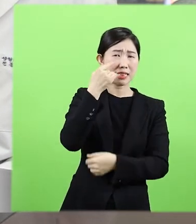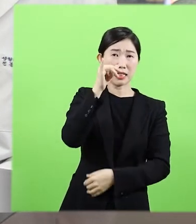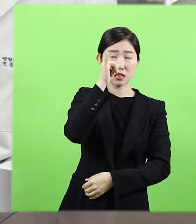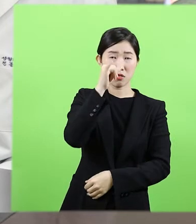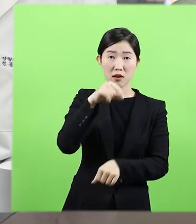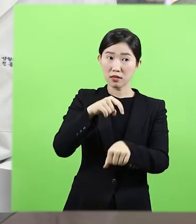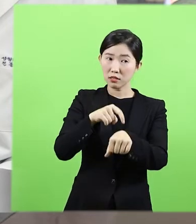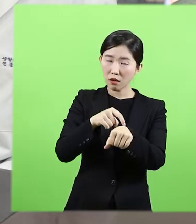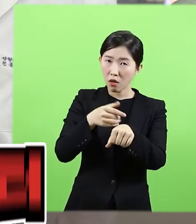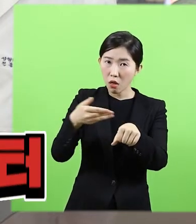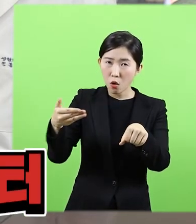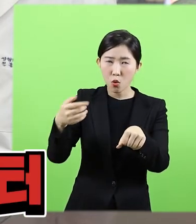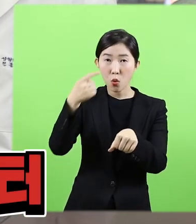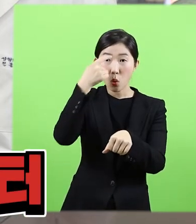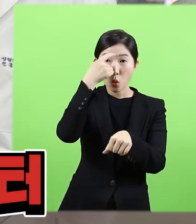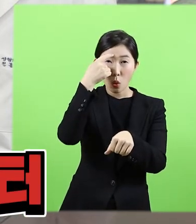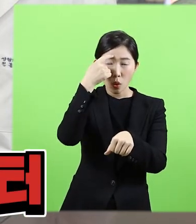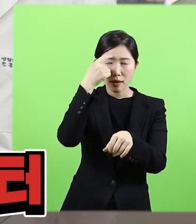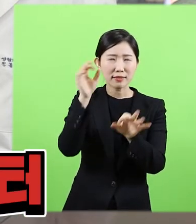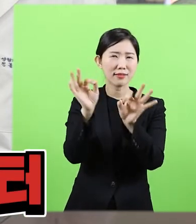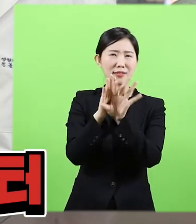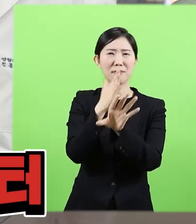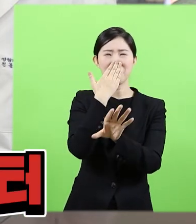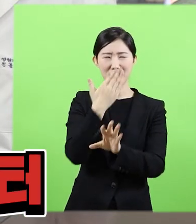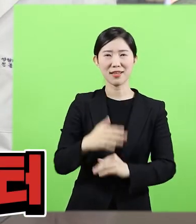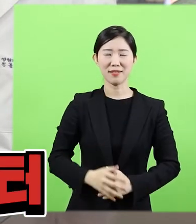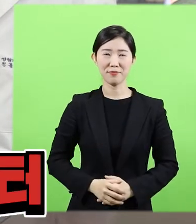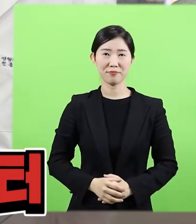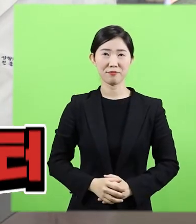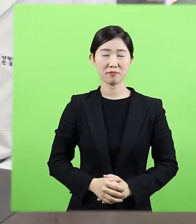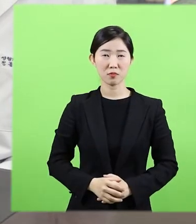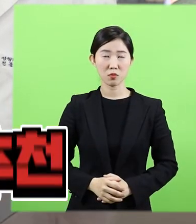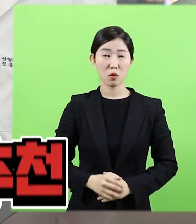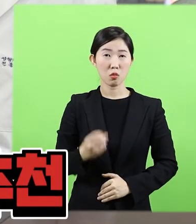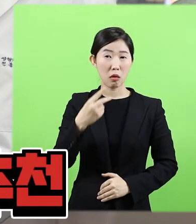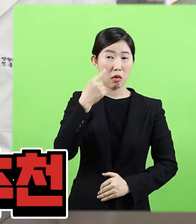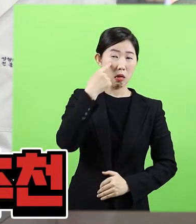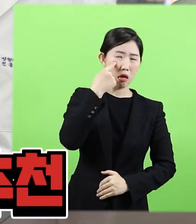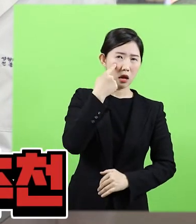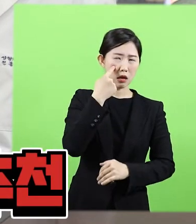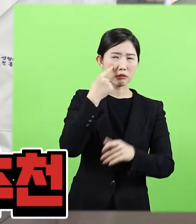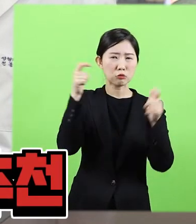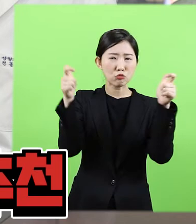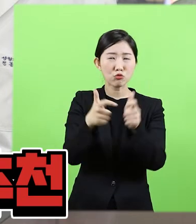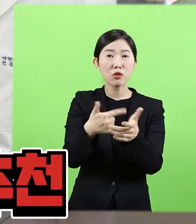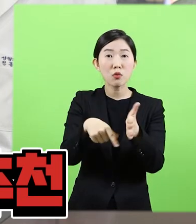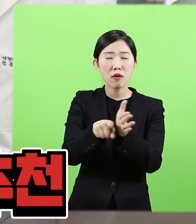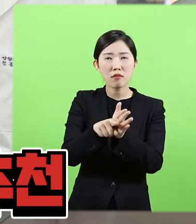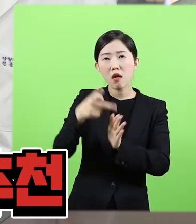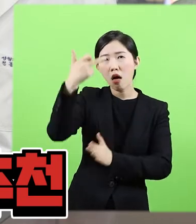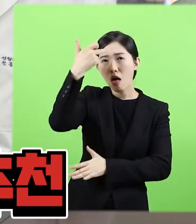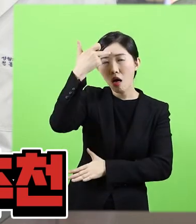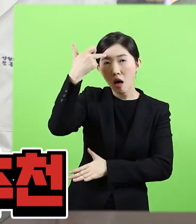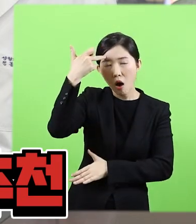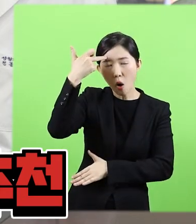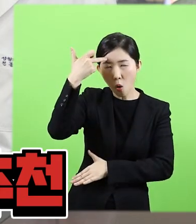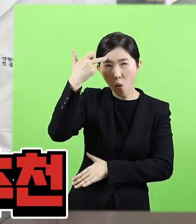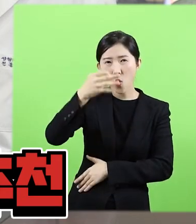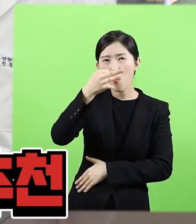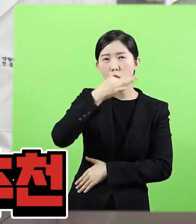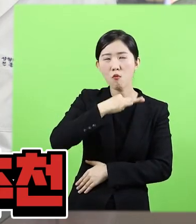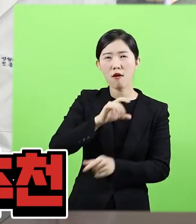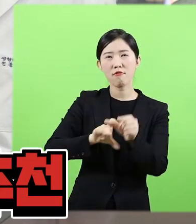좀 더 생길 수 있는데 이건 시간이 지나면 흉터가 거의 없게 됩니다. 이 흉터를 줄이기 위해서라도